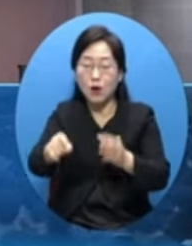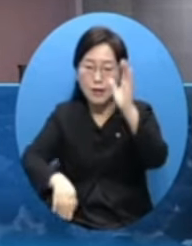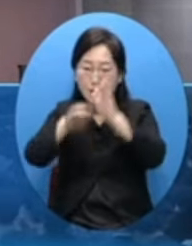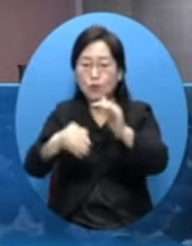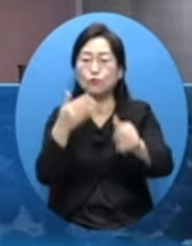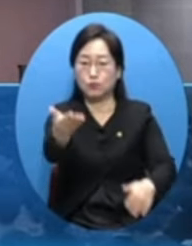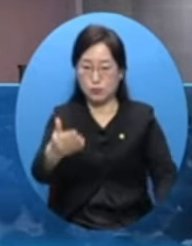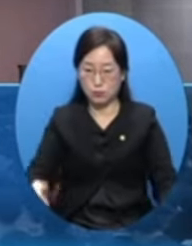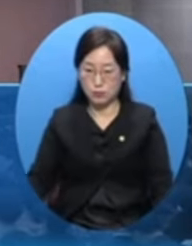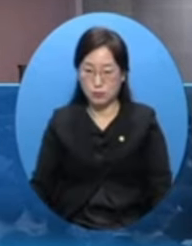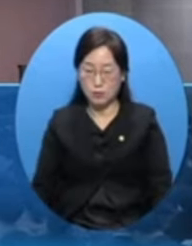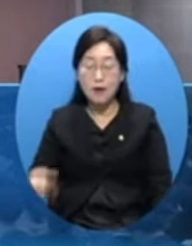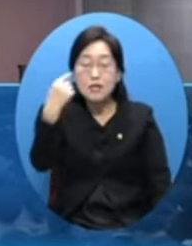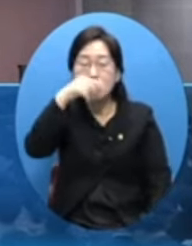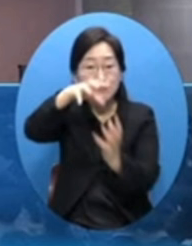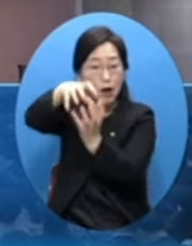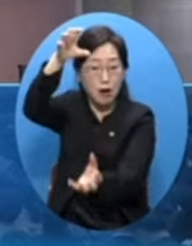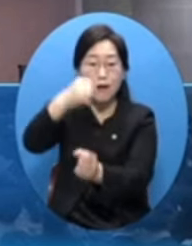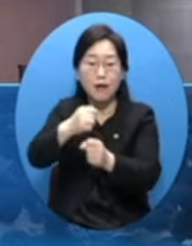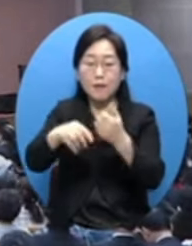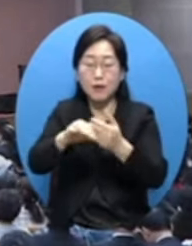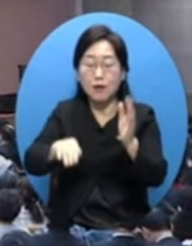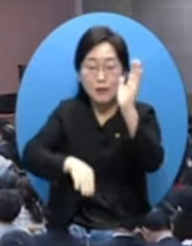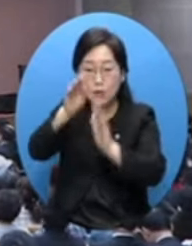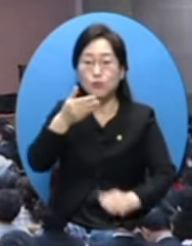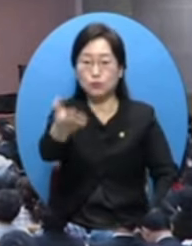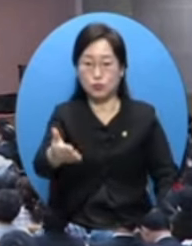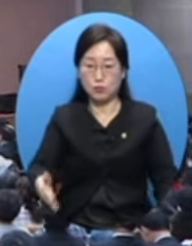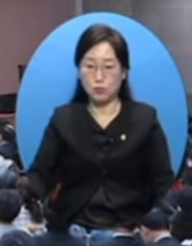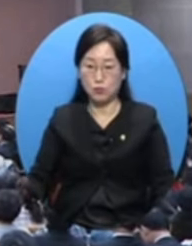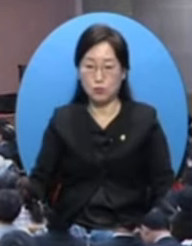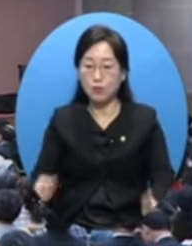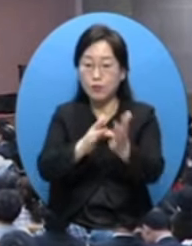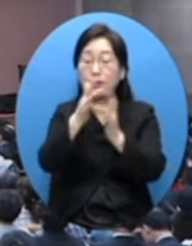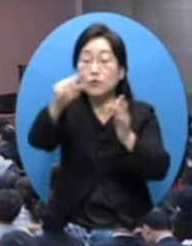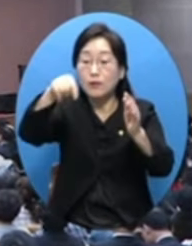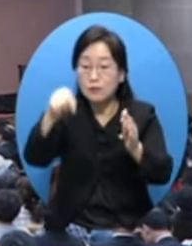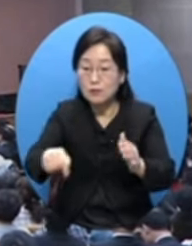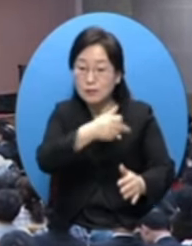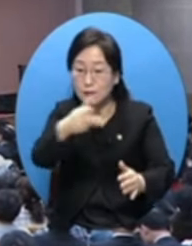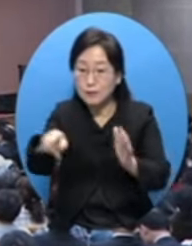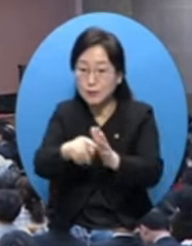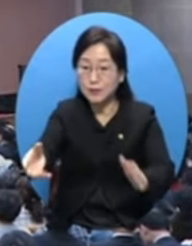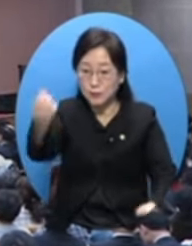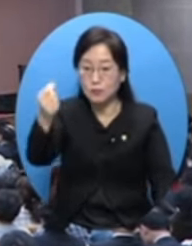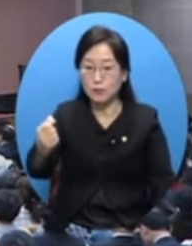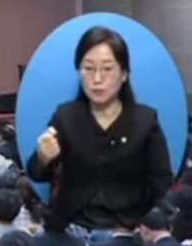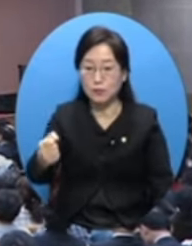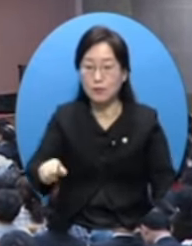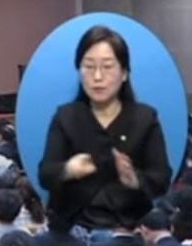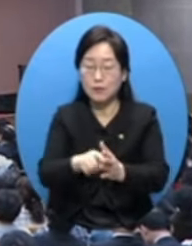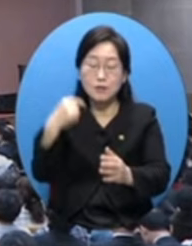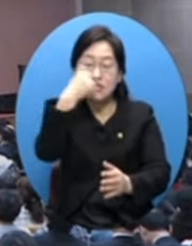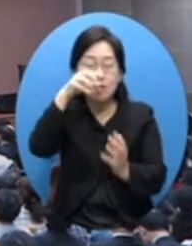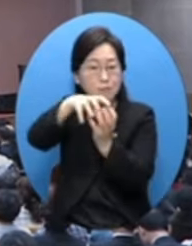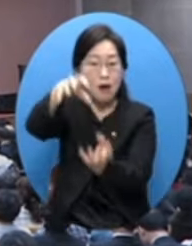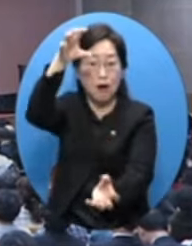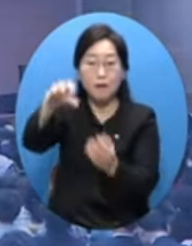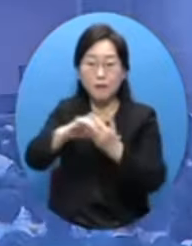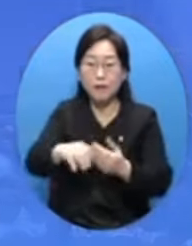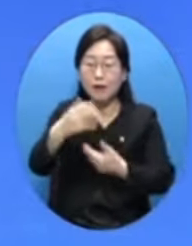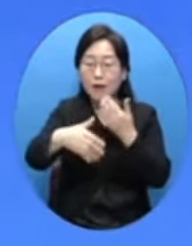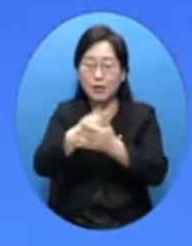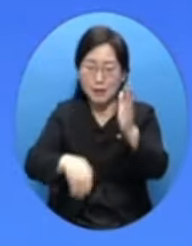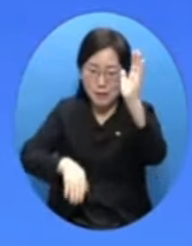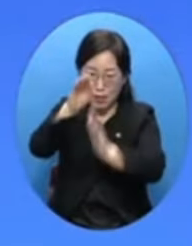채우리라 내 입을 크게 열라 내가 채우리라 예수님 안에서 큰 믿음을 갖고 믿음의 입을 크게 열면 하나님의